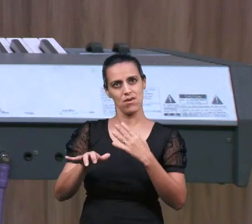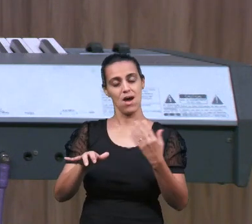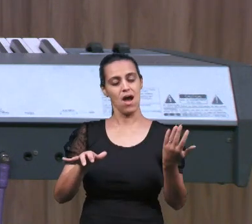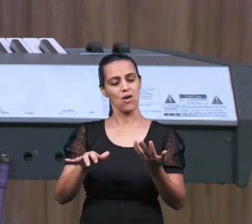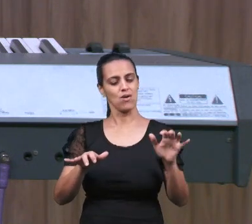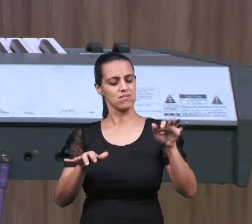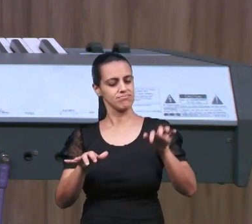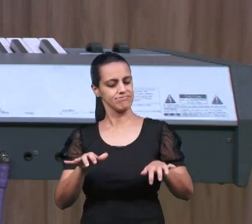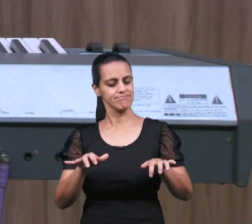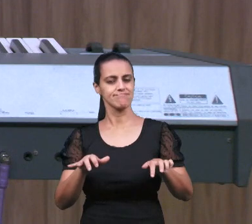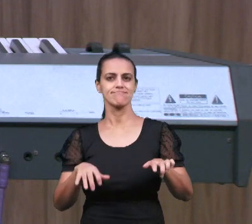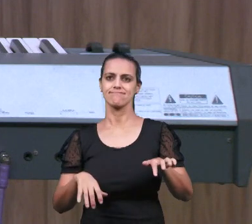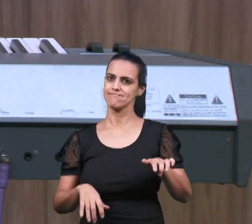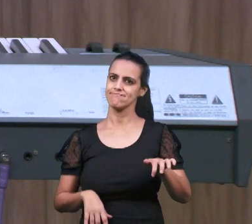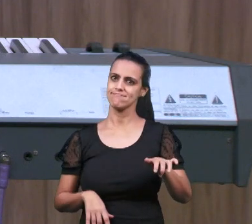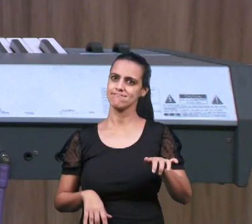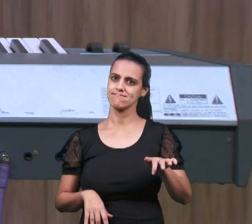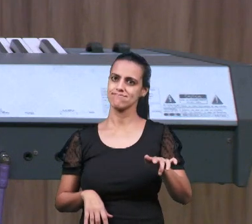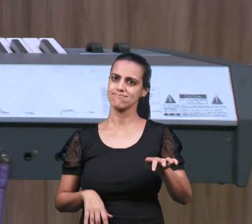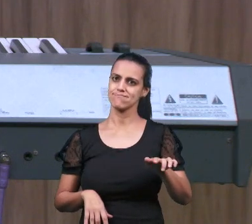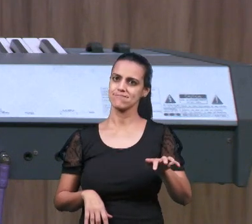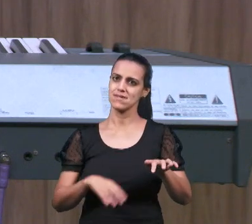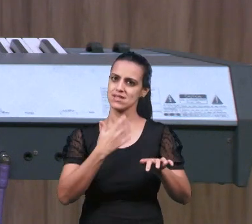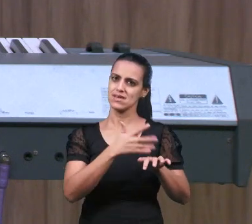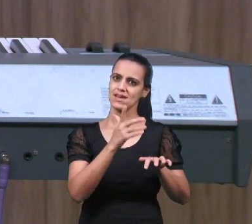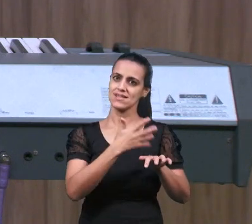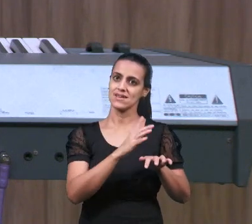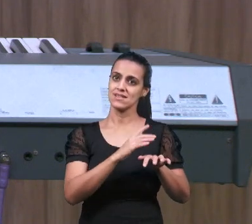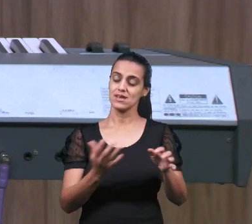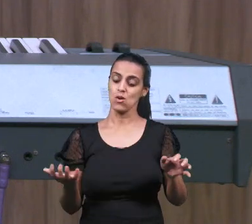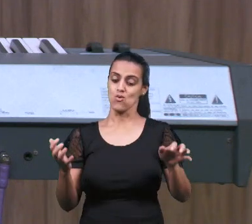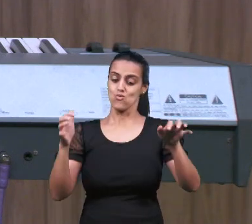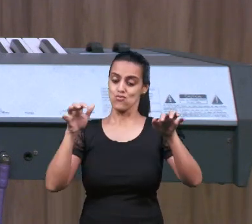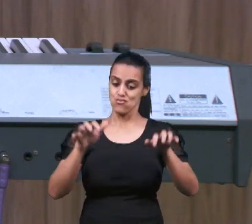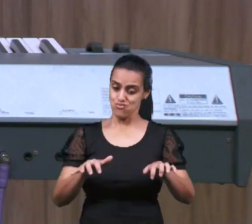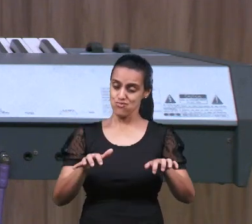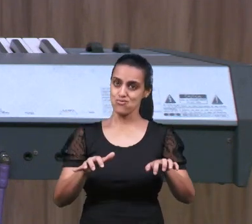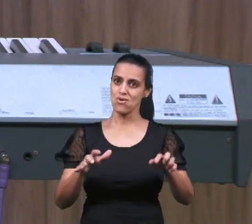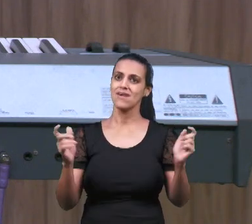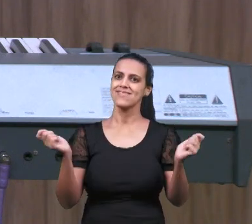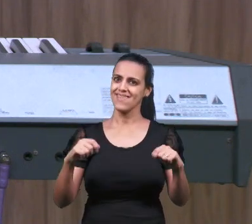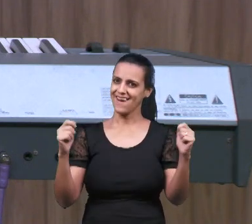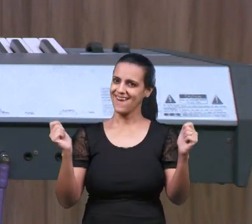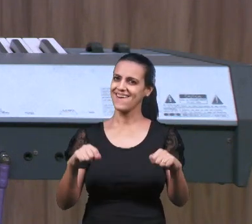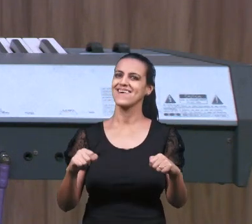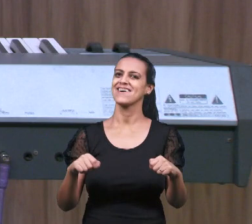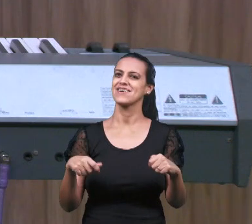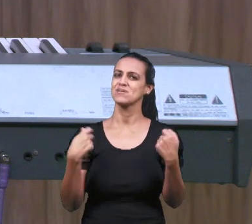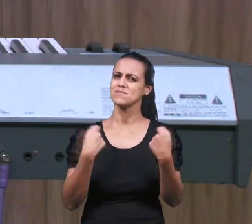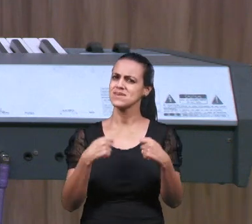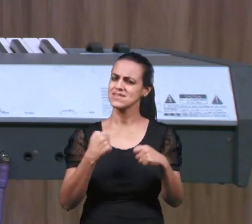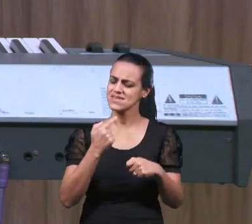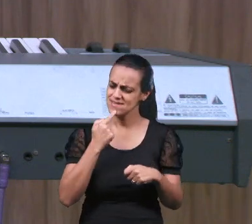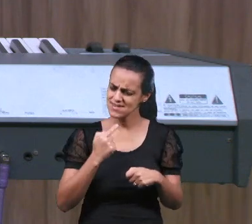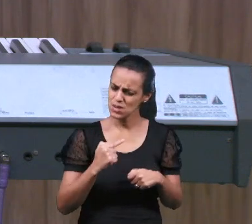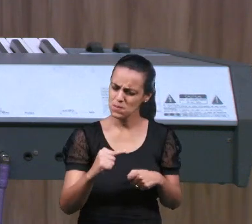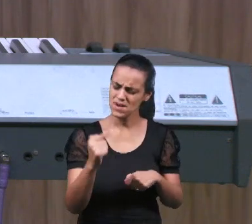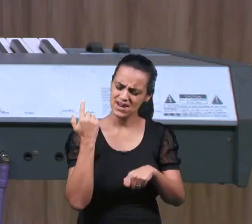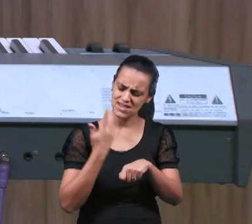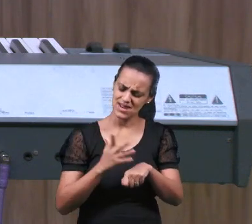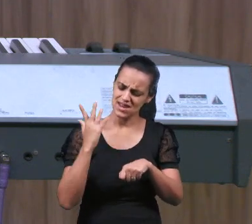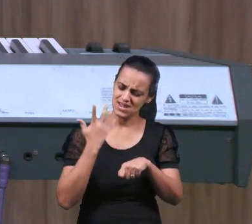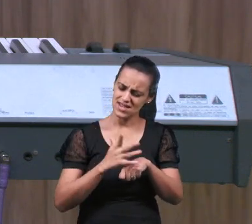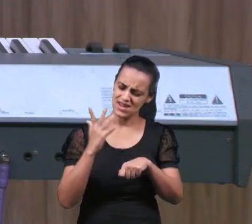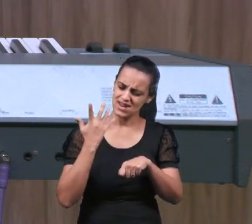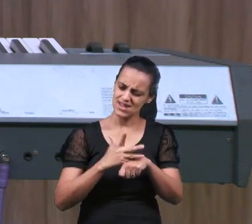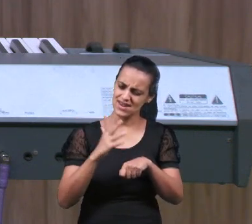si difficile pour mettre les mains ensemble. Si vous n'avez pas encore entraîné, c'est encore temps. Il suffit de séparer cette semaine, vous